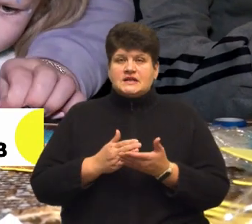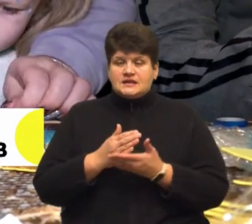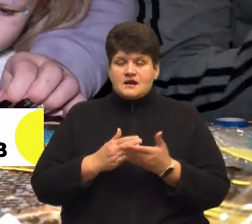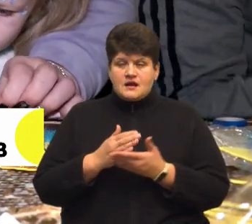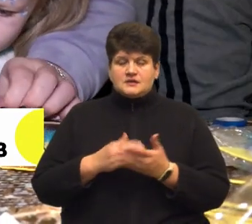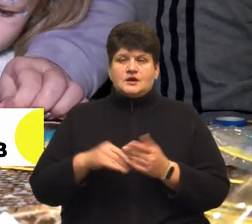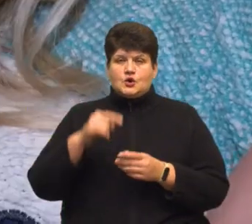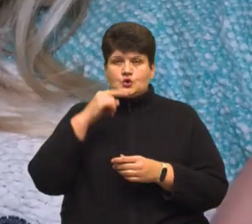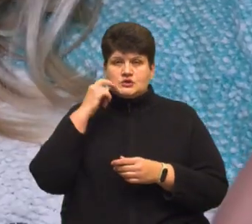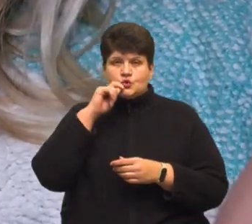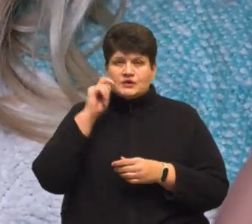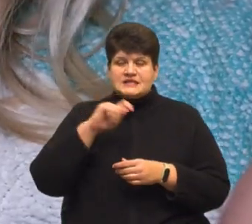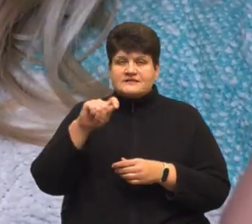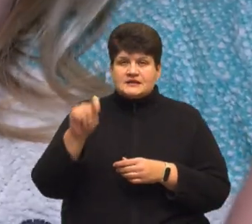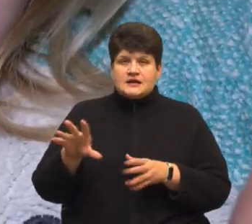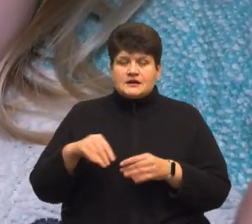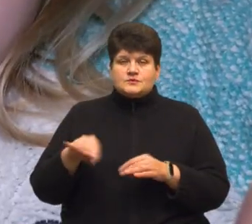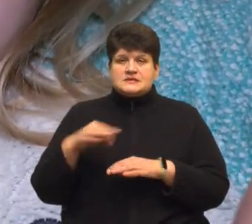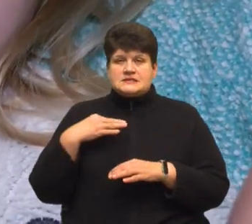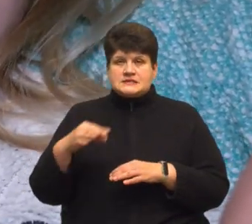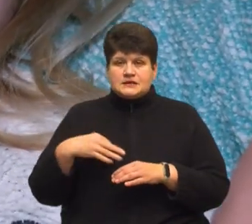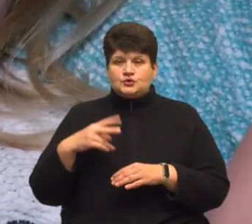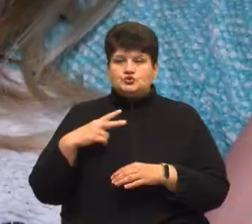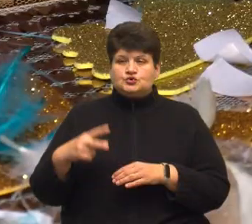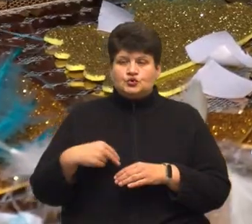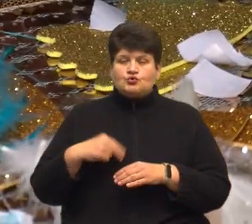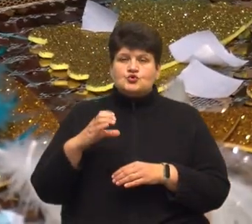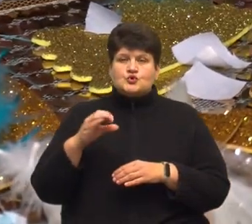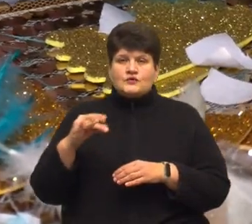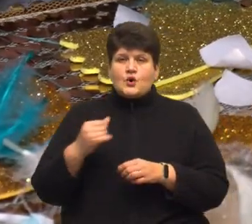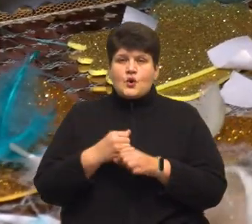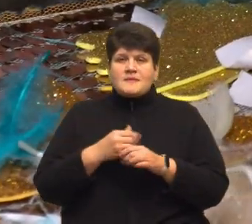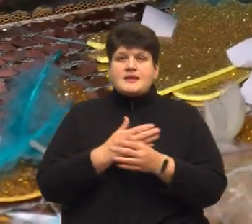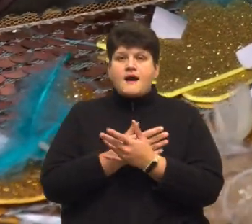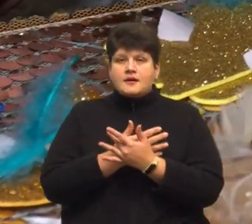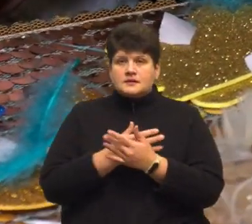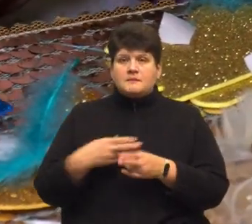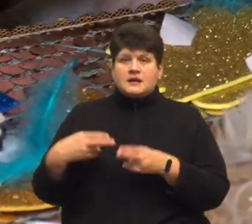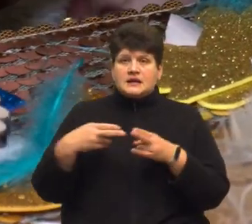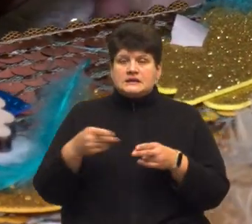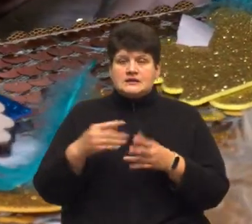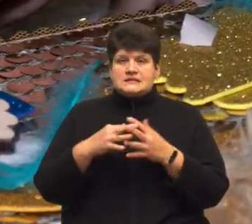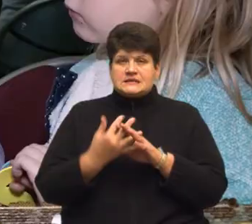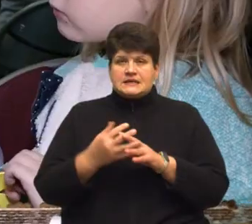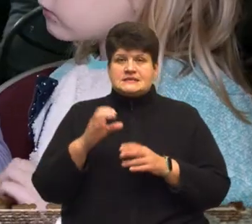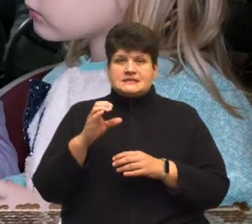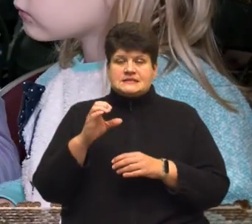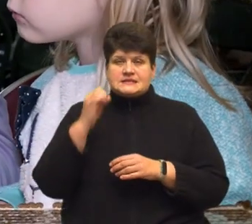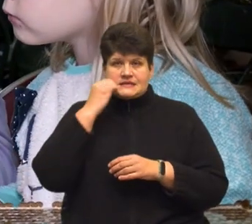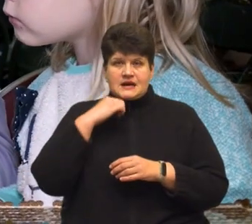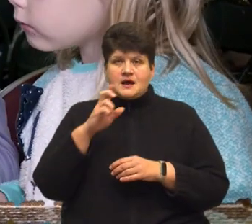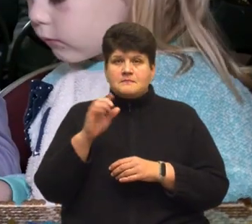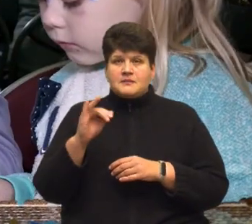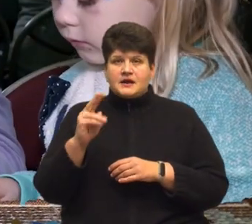разом із сином Олександром та донькою Софією робить ангелів жінка каже приїхала до Тернополя зі села стара бикуля наш